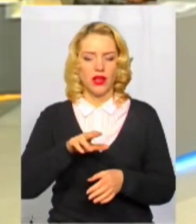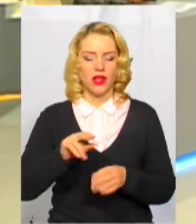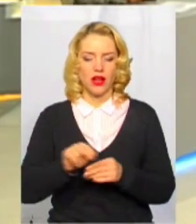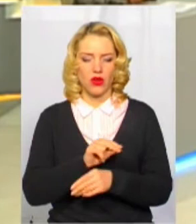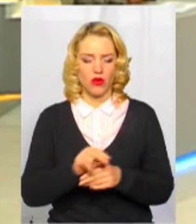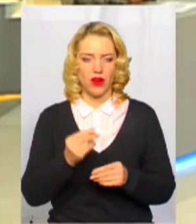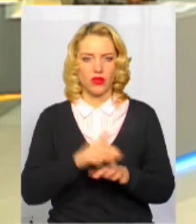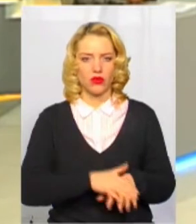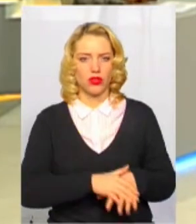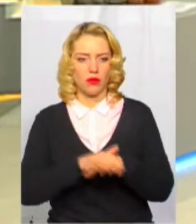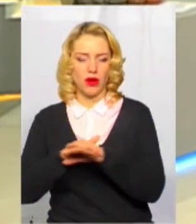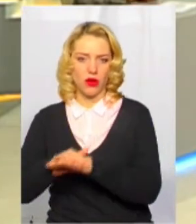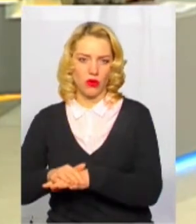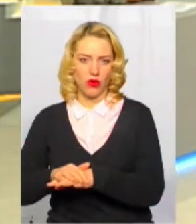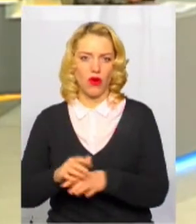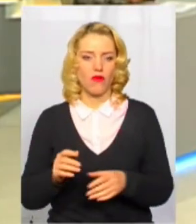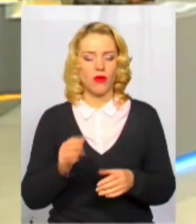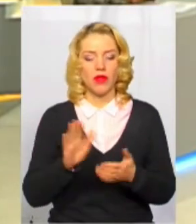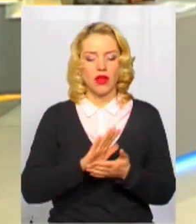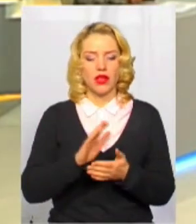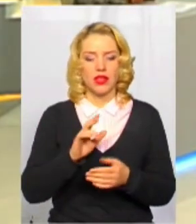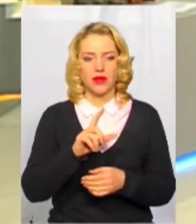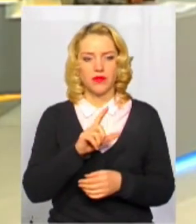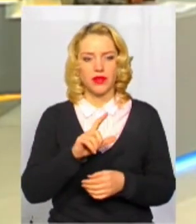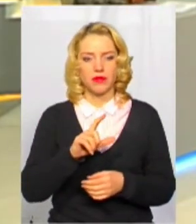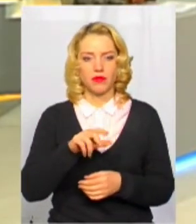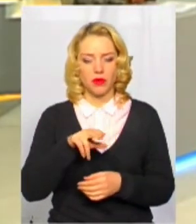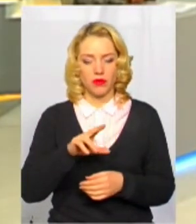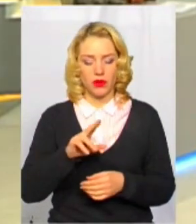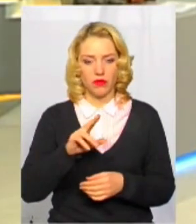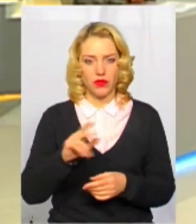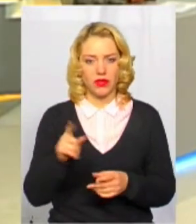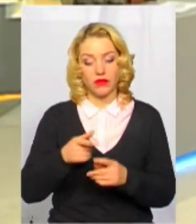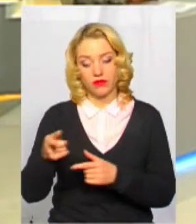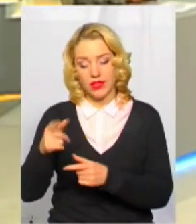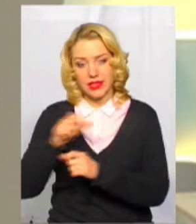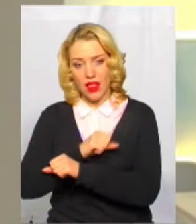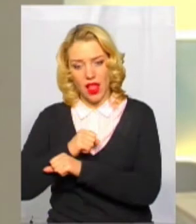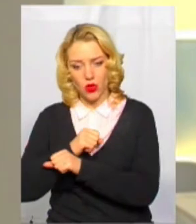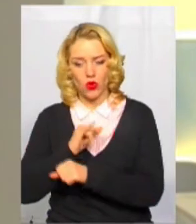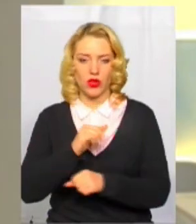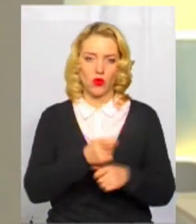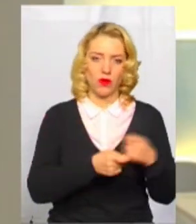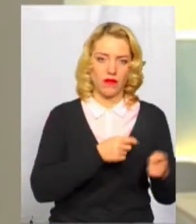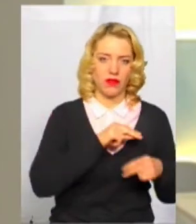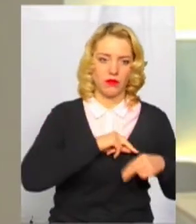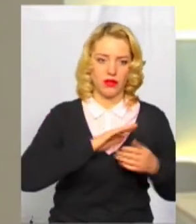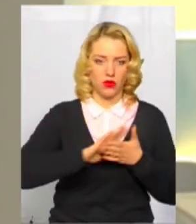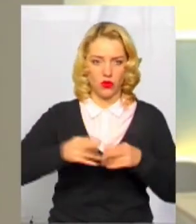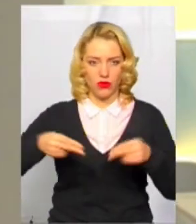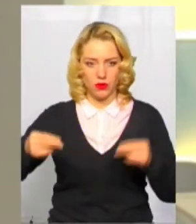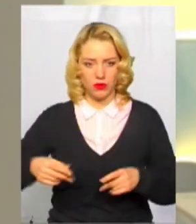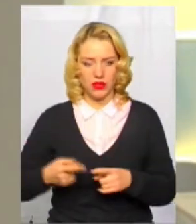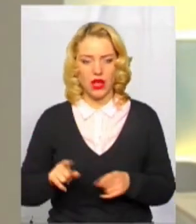кошти відповідно угоди, яку заключено між санаторієм і управлінням соціального захисту населення. Аналогічно в цьому році нам